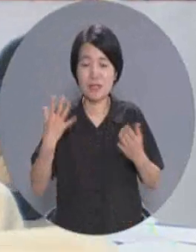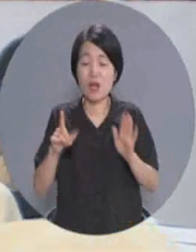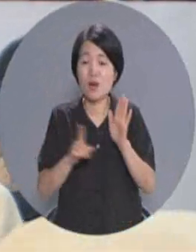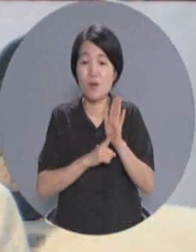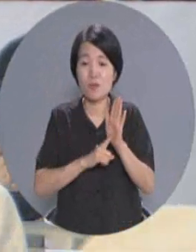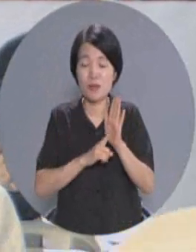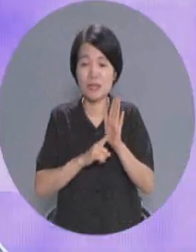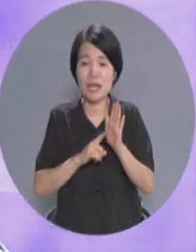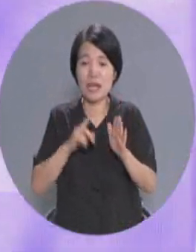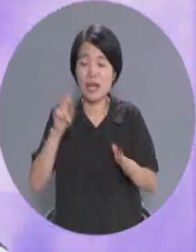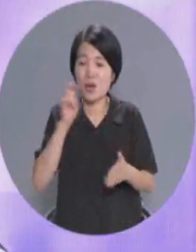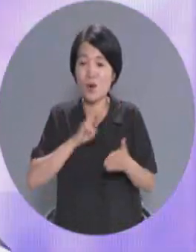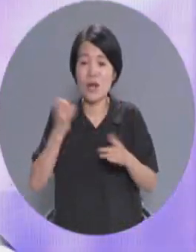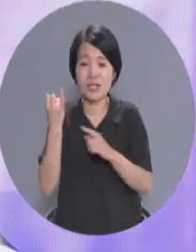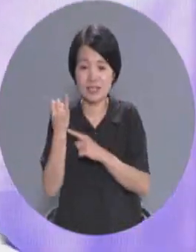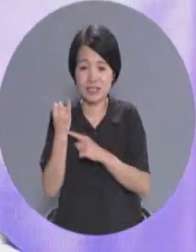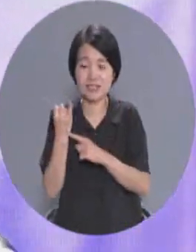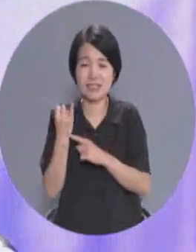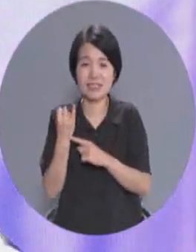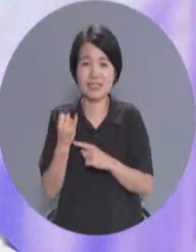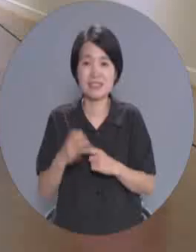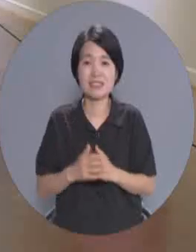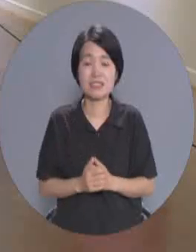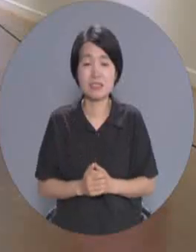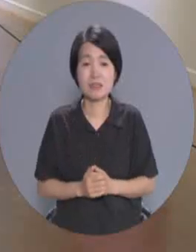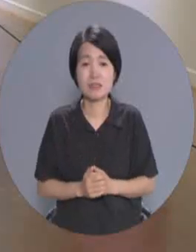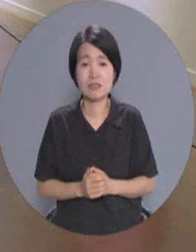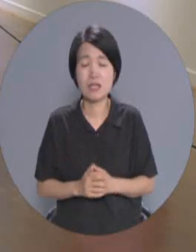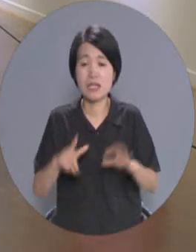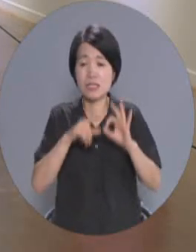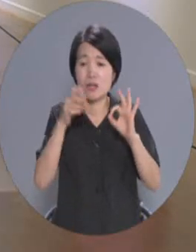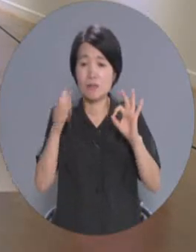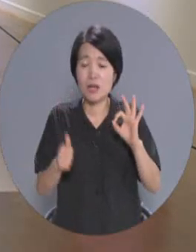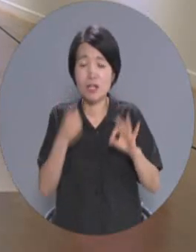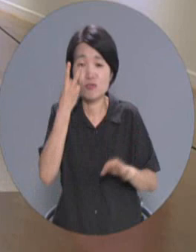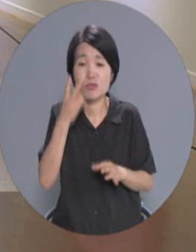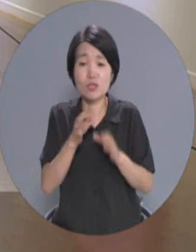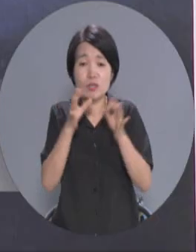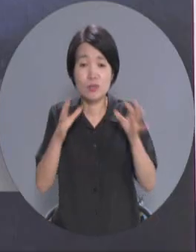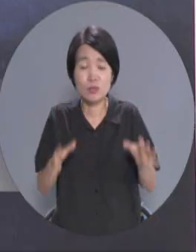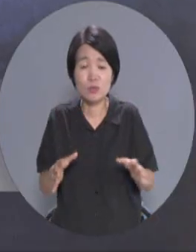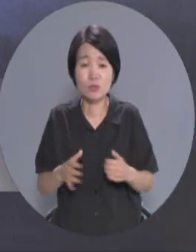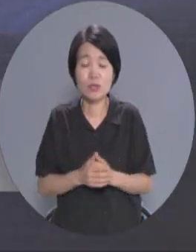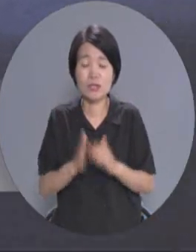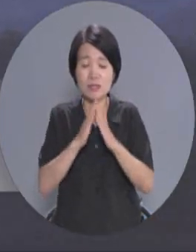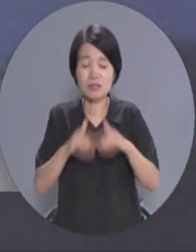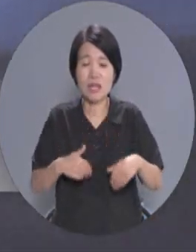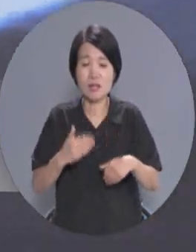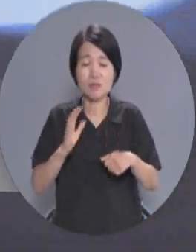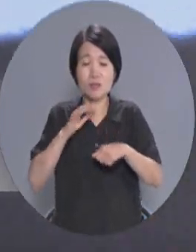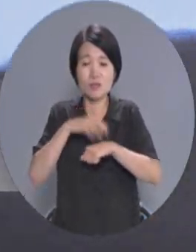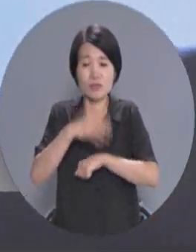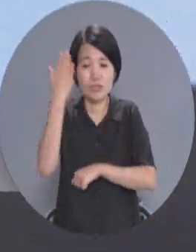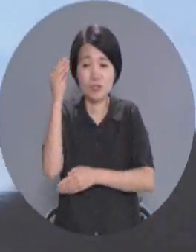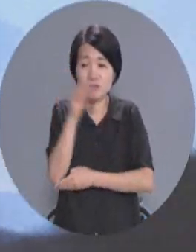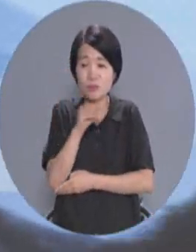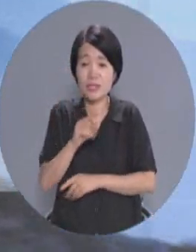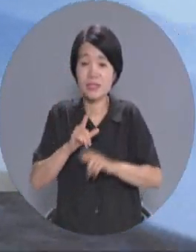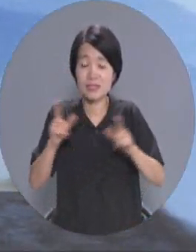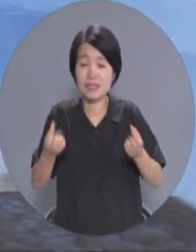홍보대사인 송가인의 축하 공연도 이어졌습니다. 10월 말까지 두 달 동안 열리는 전남 국제 수목